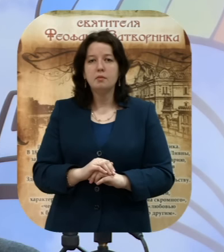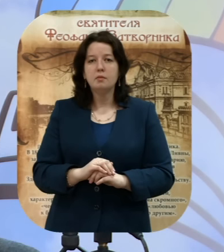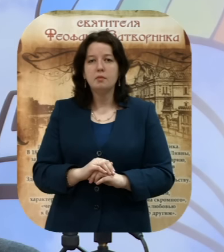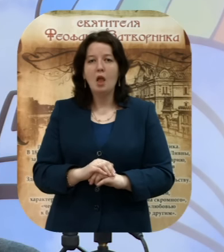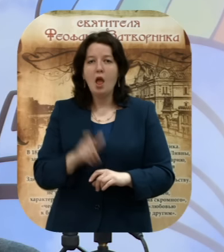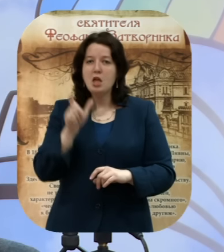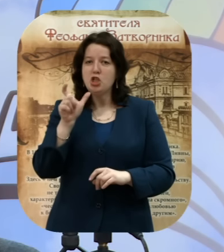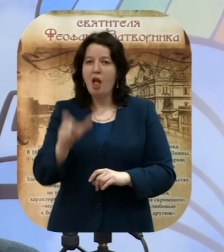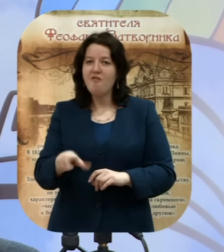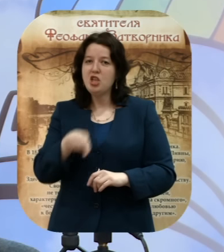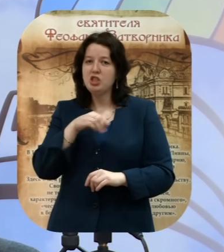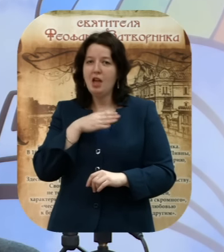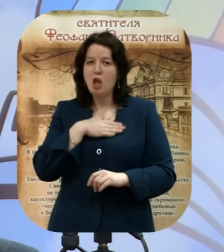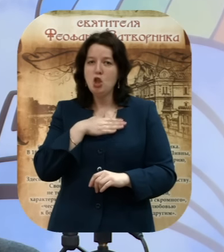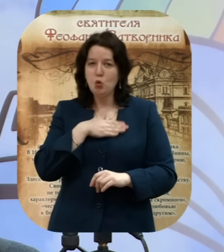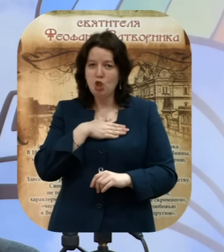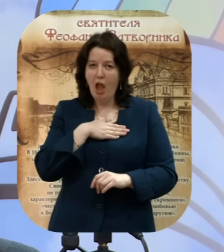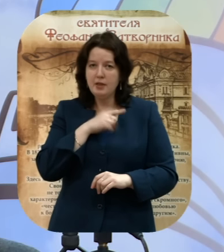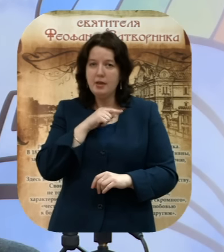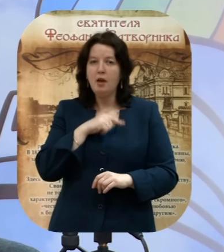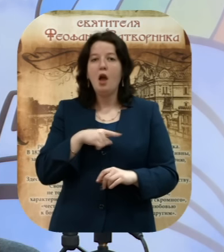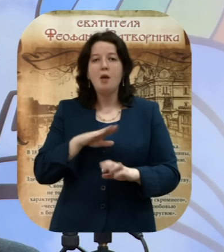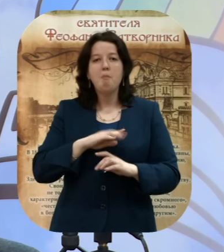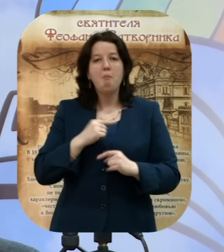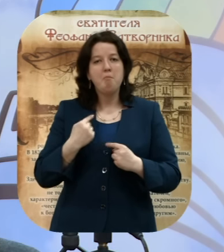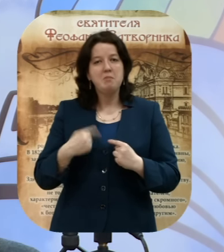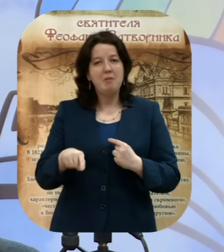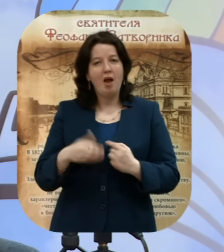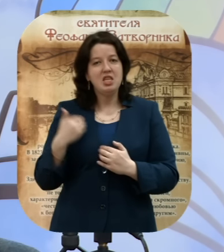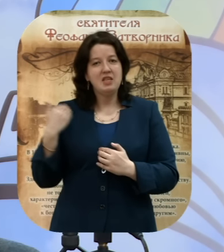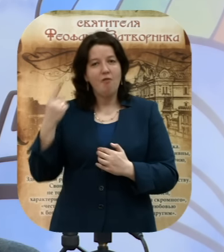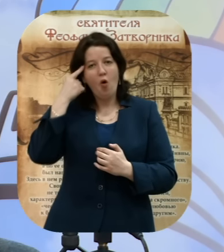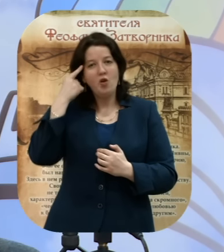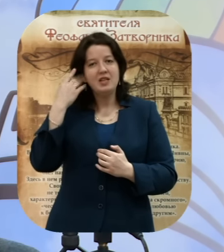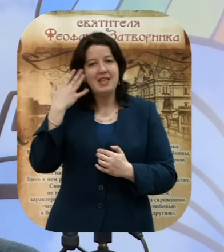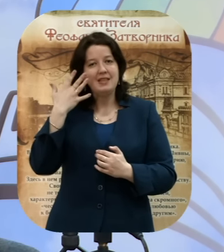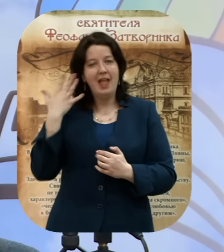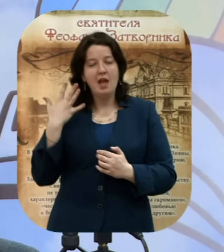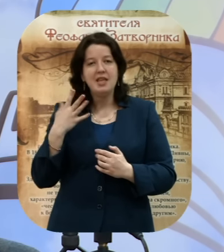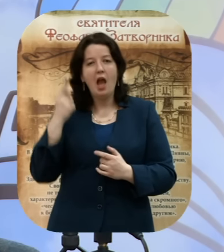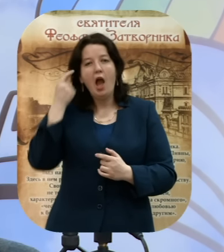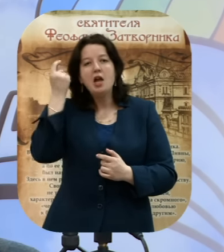В человеческой душе, помимо его сознания, психики,